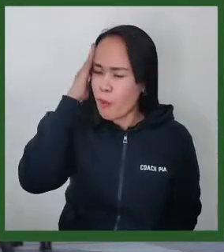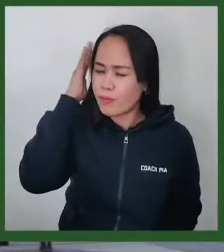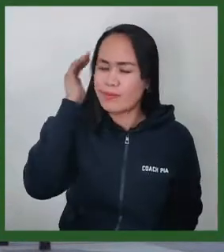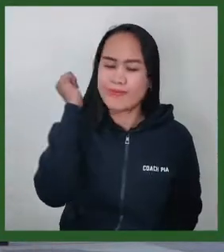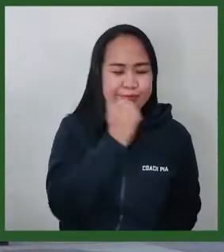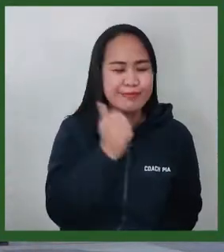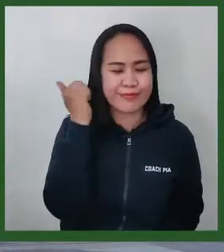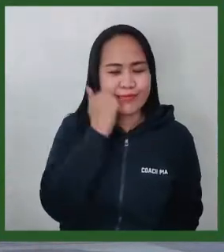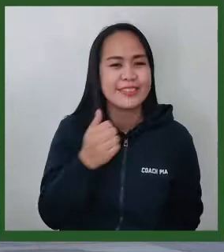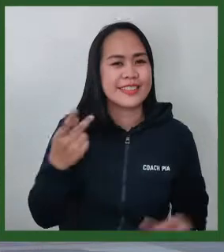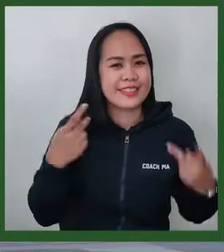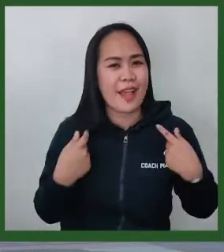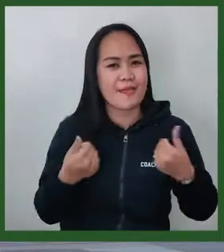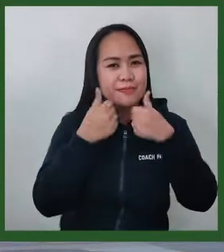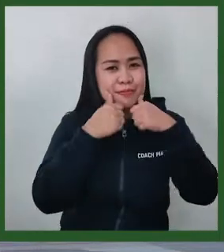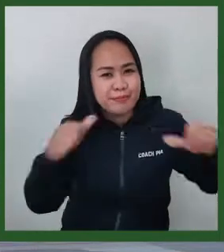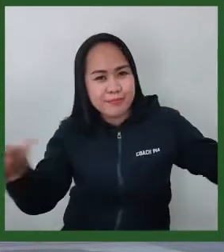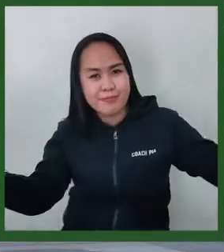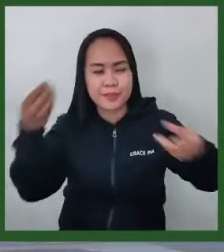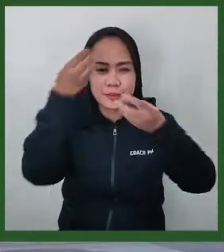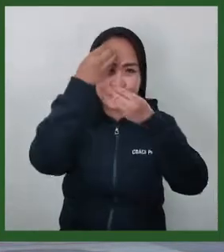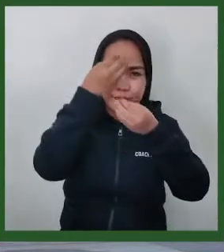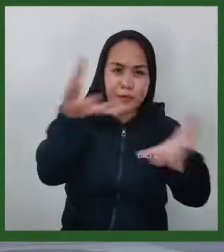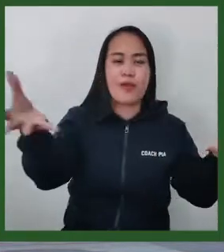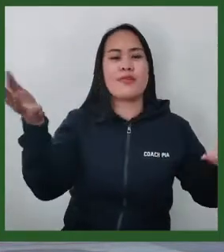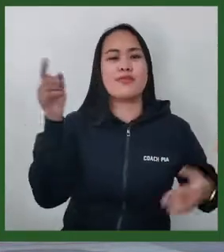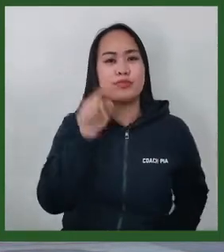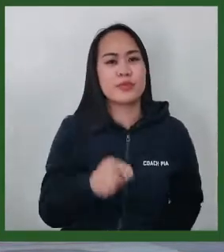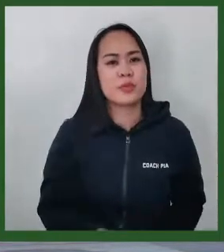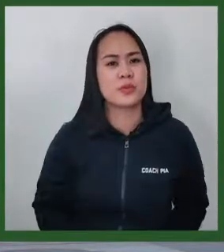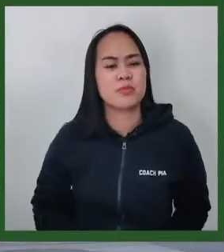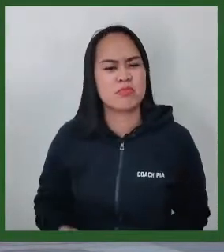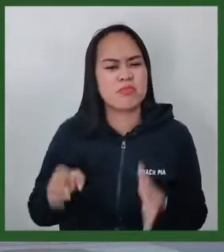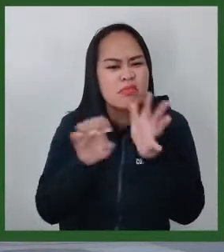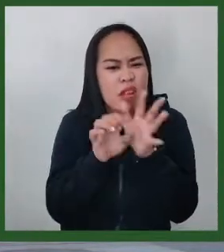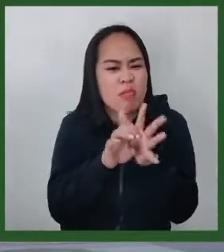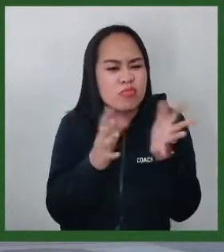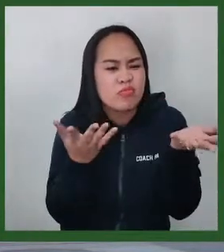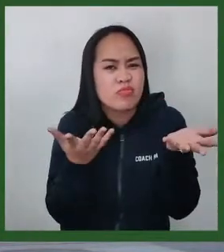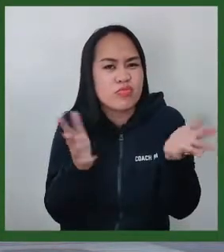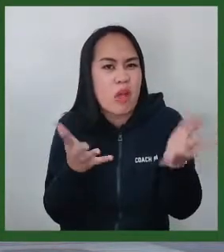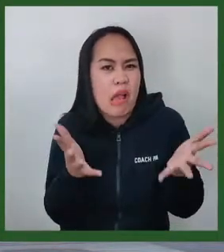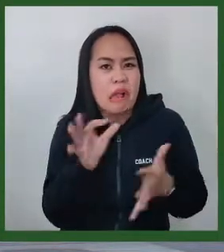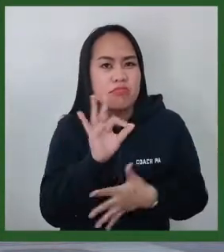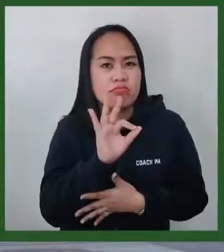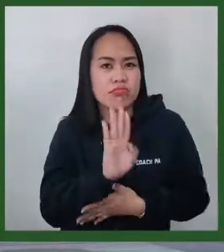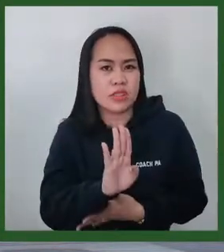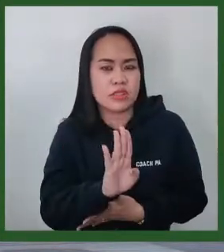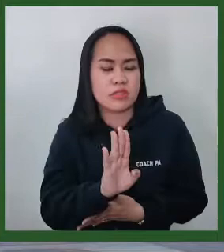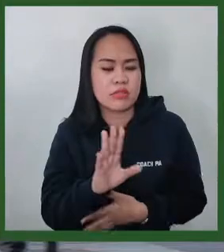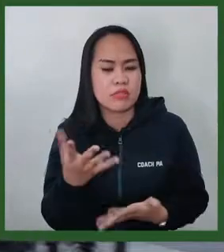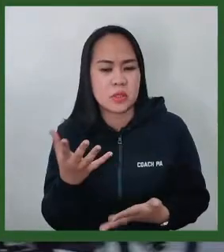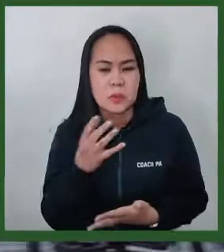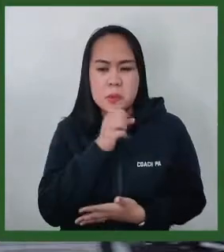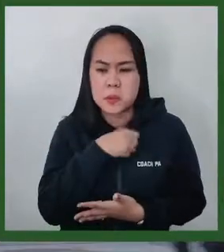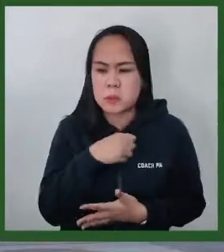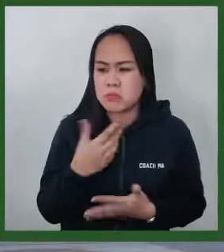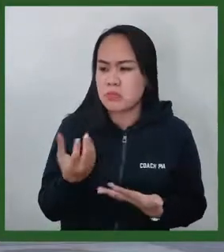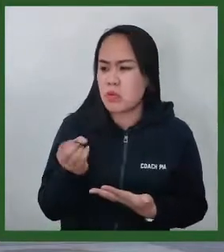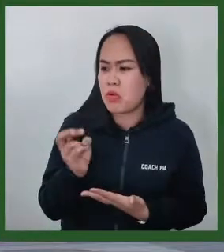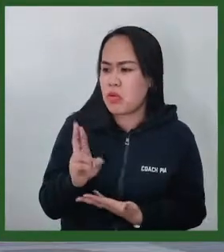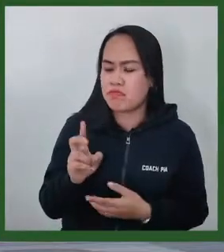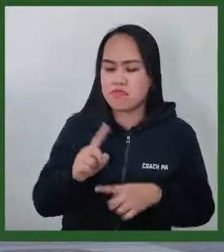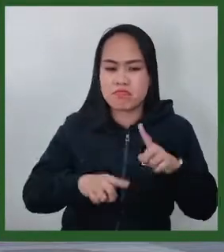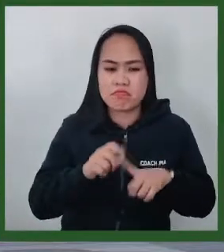sa ating komunidad. At doon naman po sa mga walang Facebook, yung mga kasambahay nyo, sigurado meron yan. Yung mga